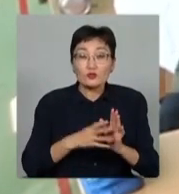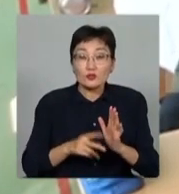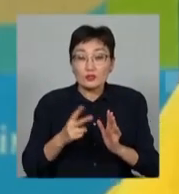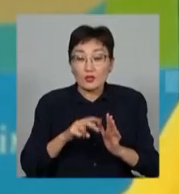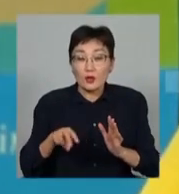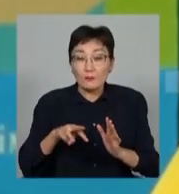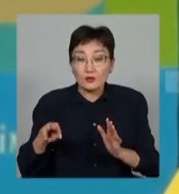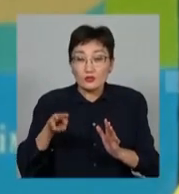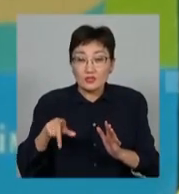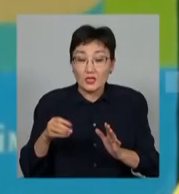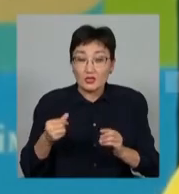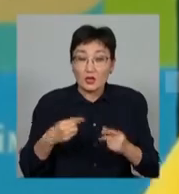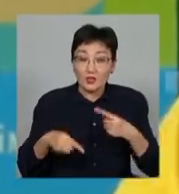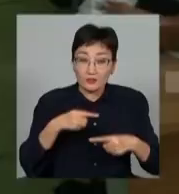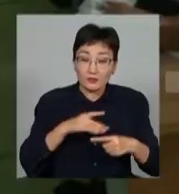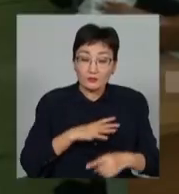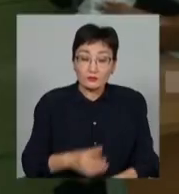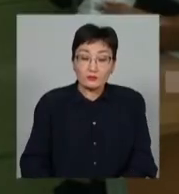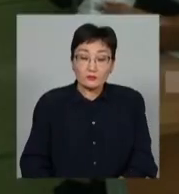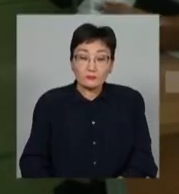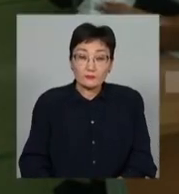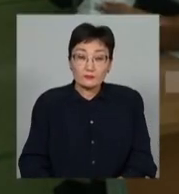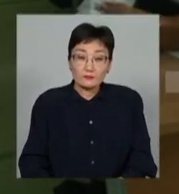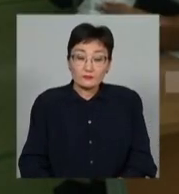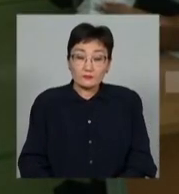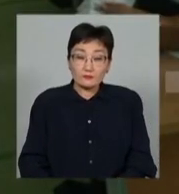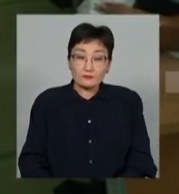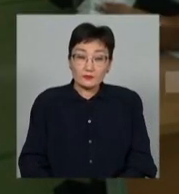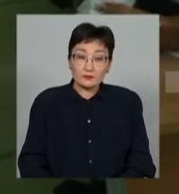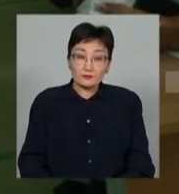теңгеге жуық қаржы қайтарылыпты. Назкен Еркін, Сағынғали Мұңайтпасов, Алматы телеарнасы.